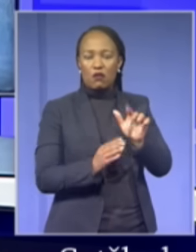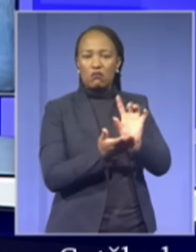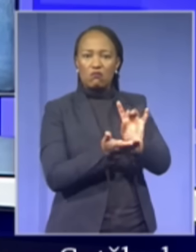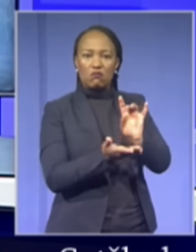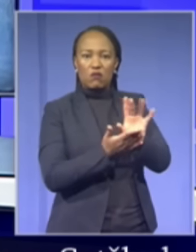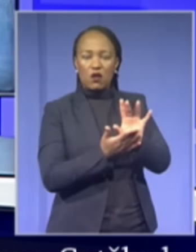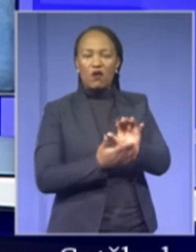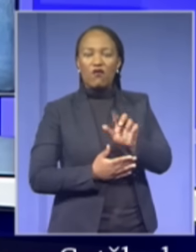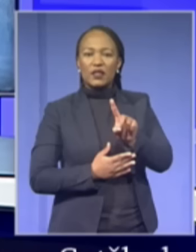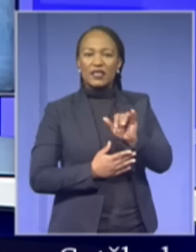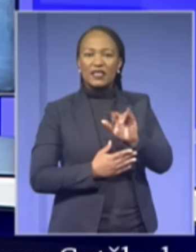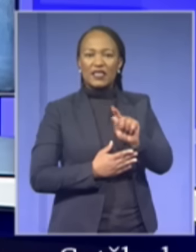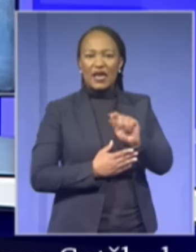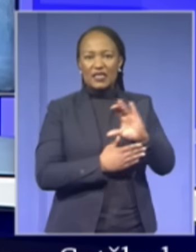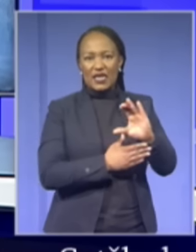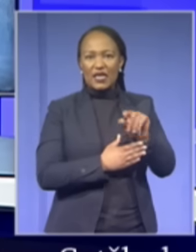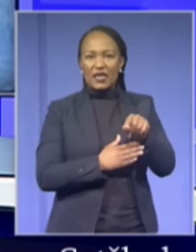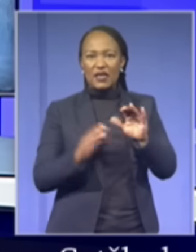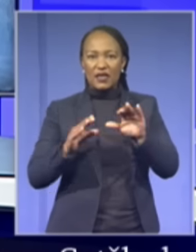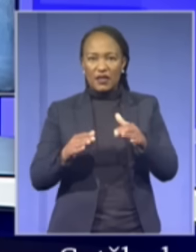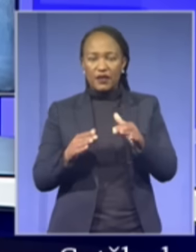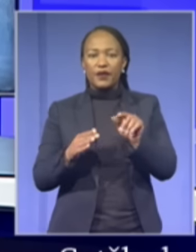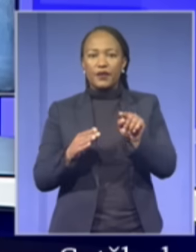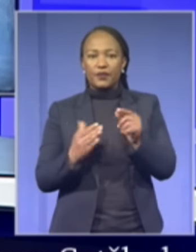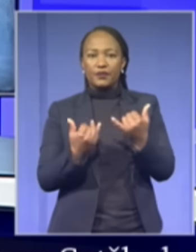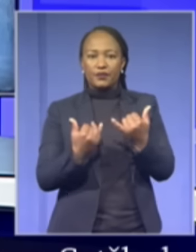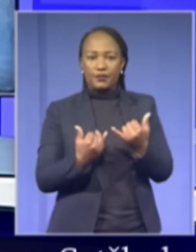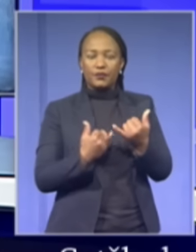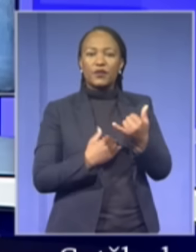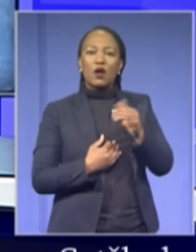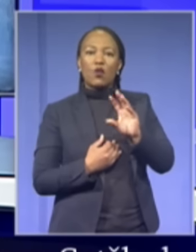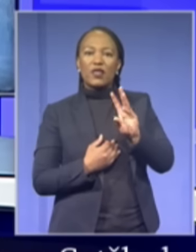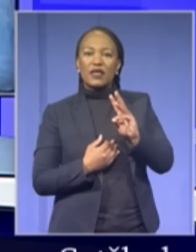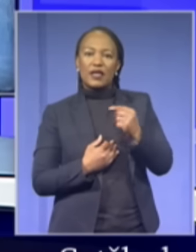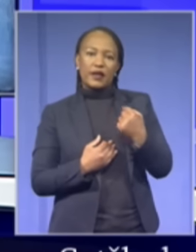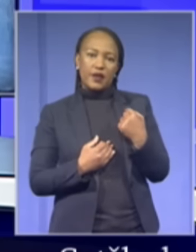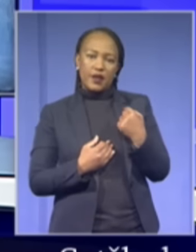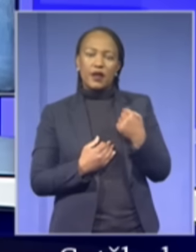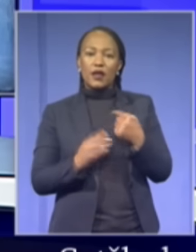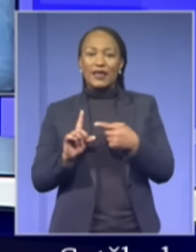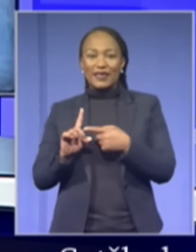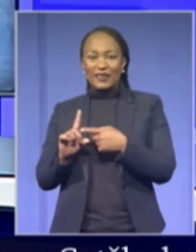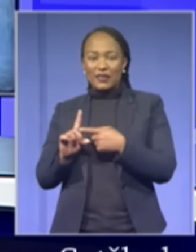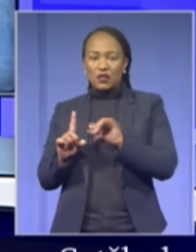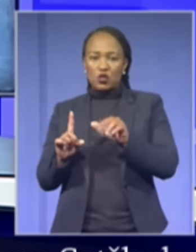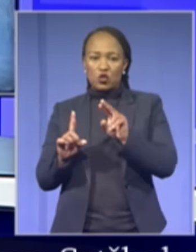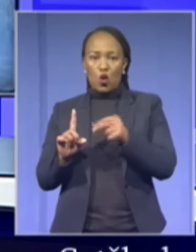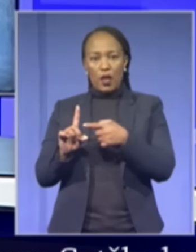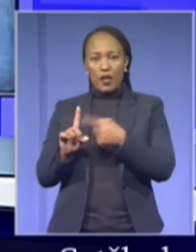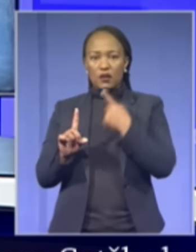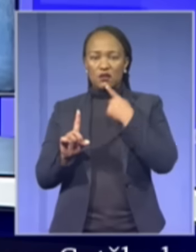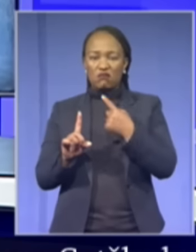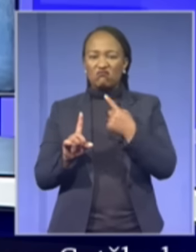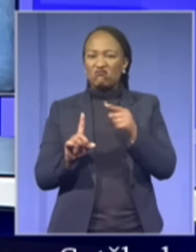wa kgwebišano le industry Andy Whitfield ka mopresidente Cyril Ramaphosa ka Labone. Steenhuisen o re mokgatlo o tšere gape sephetho sa go se